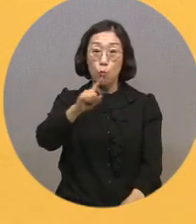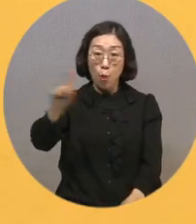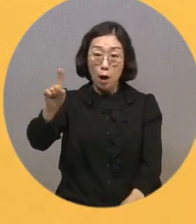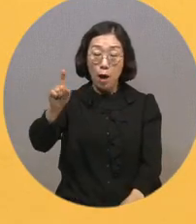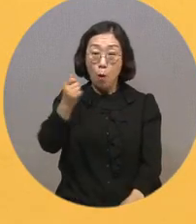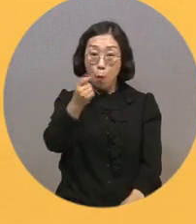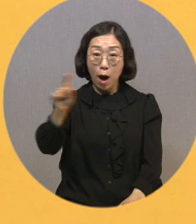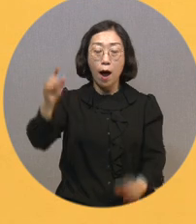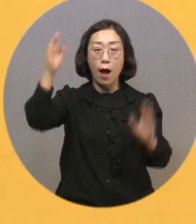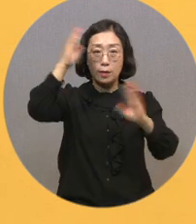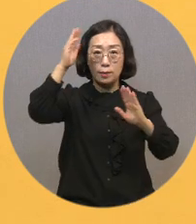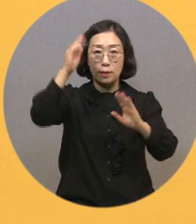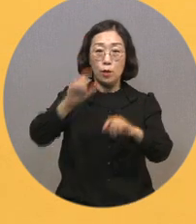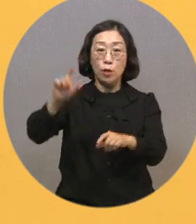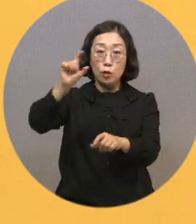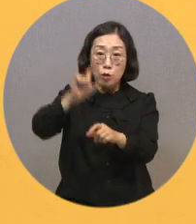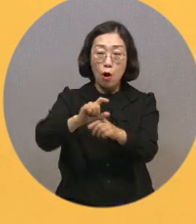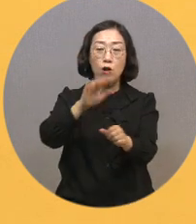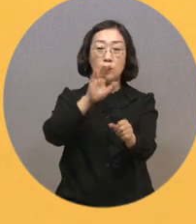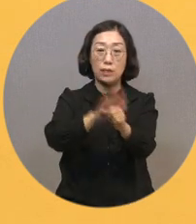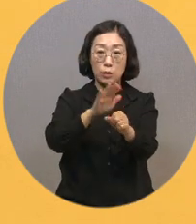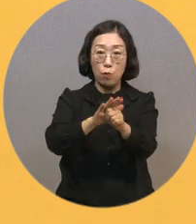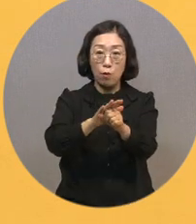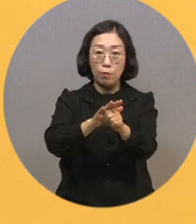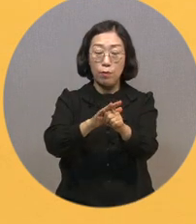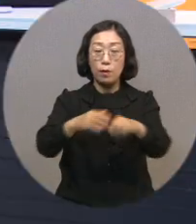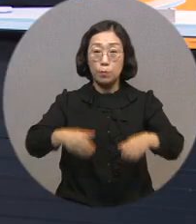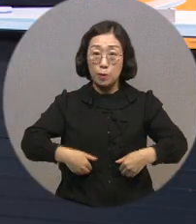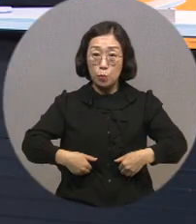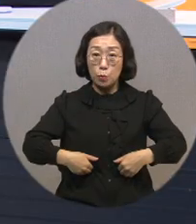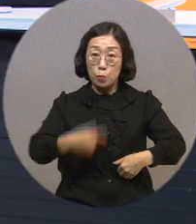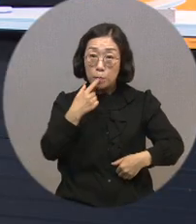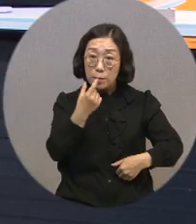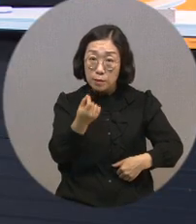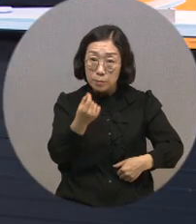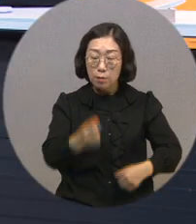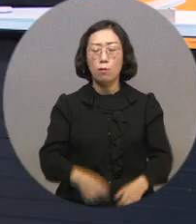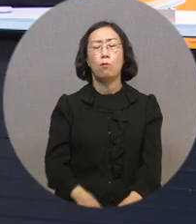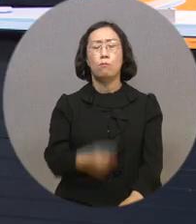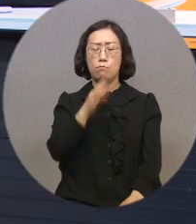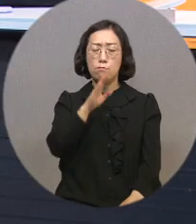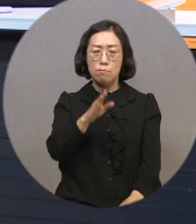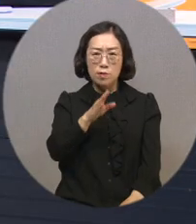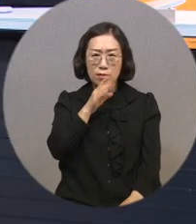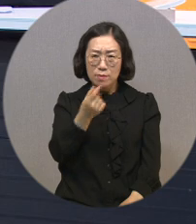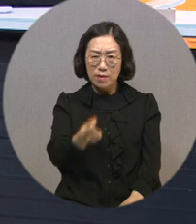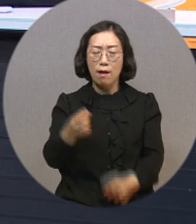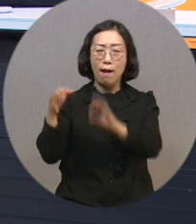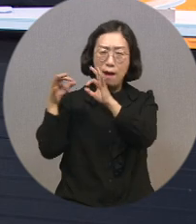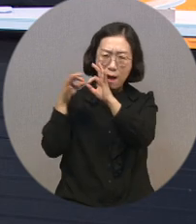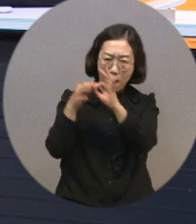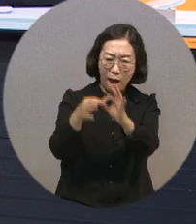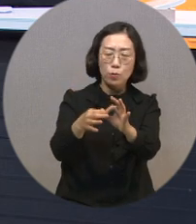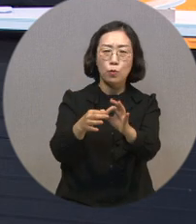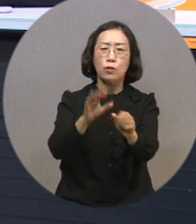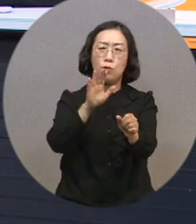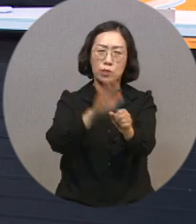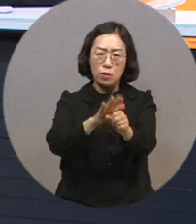추가 지원이 필요하다고 생각하시는지요? 당연히 우리는 계속해서